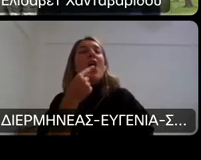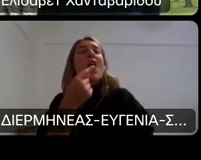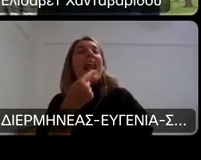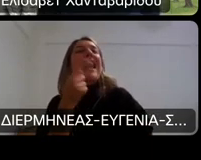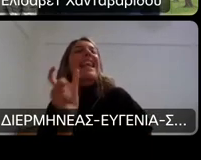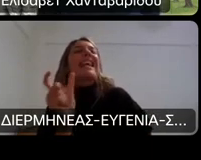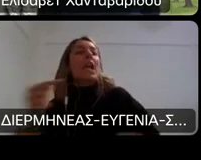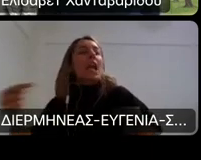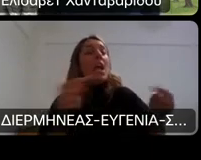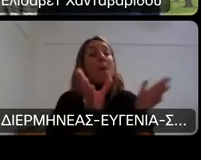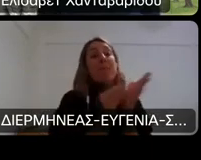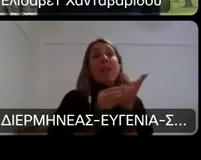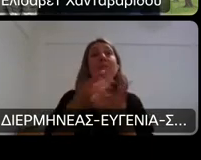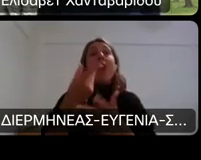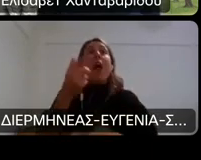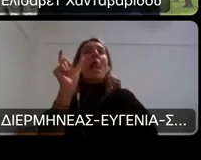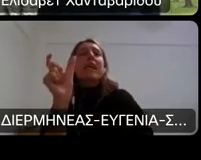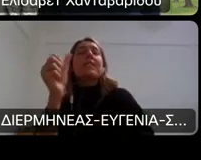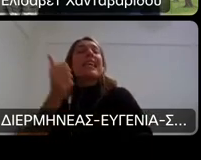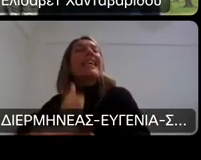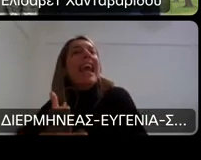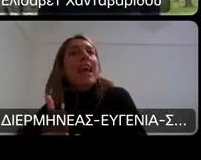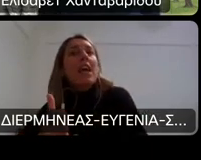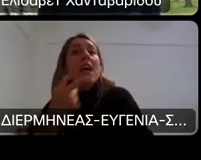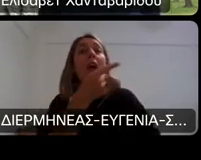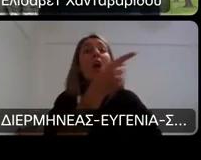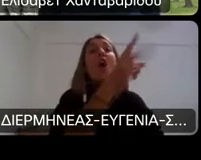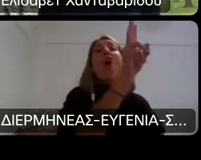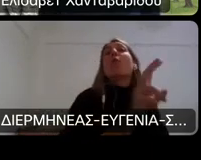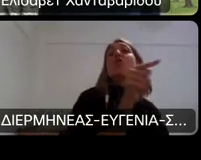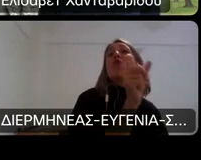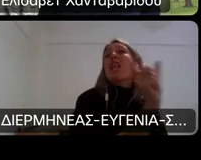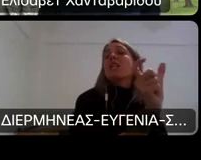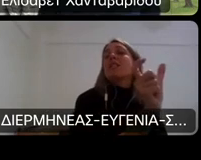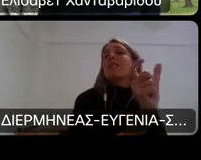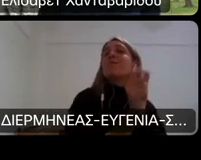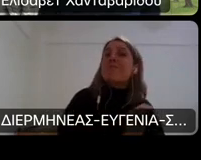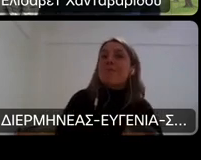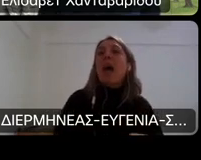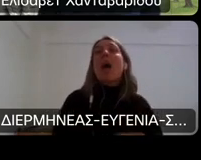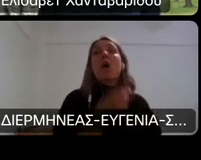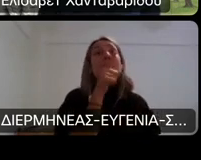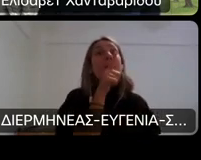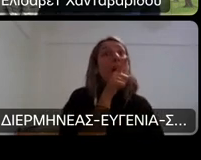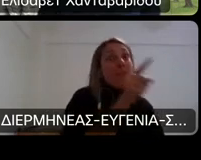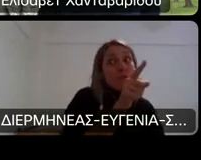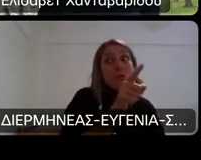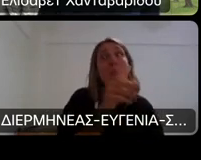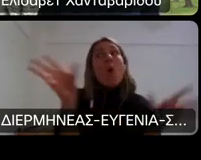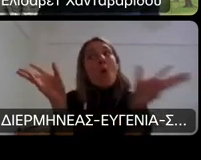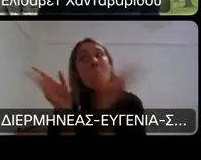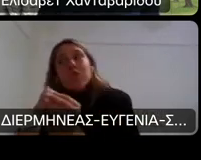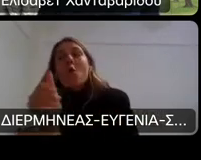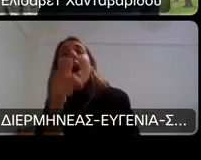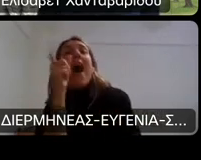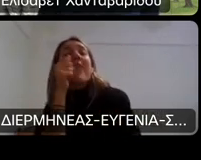όρο gay, το χωμοσόρους, δέχεται ότι αυτό αναφέρεται μόνο σε άντρες. Ενώ στο